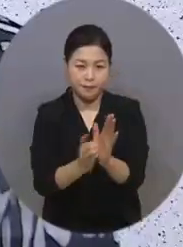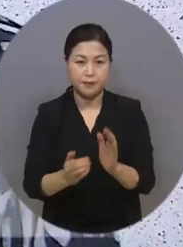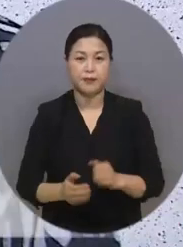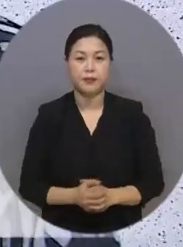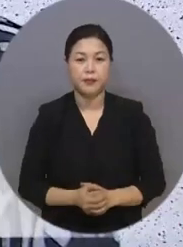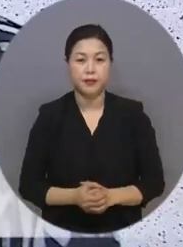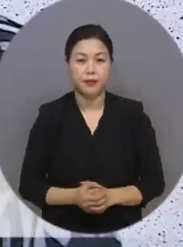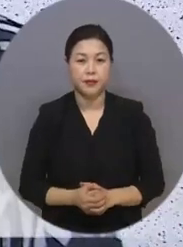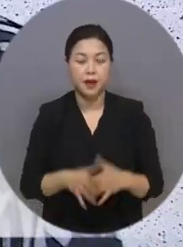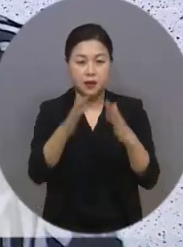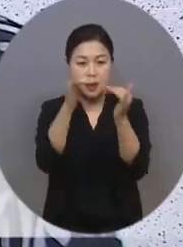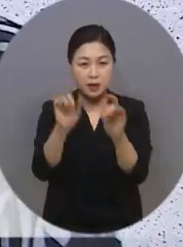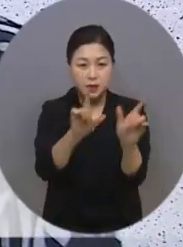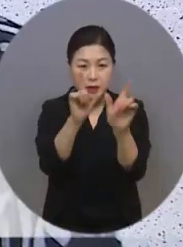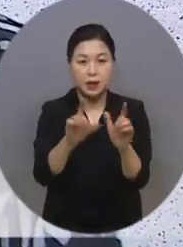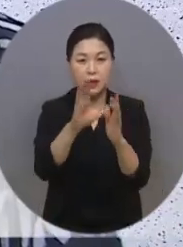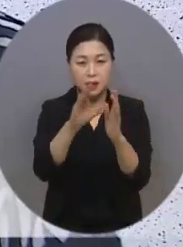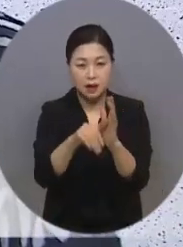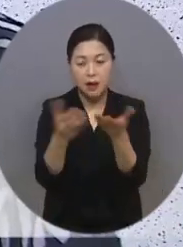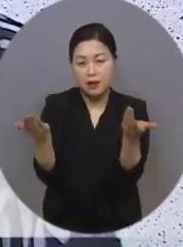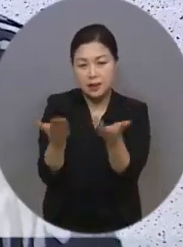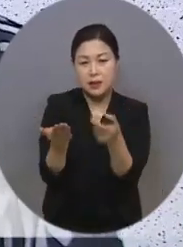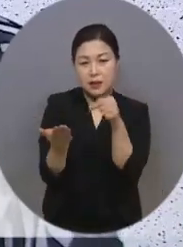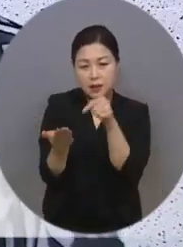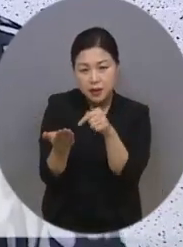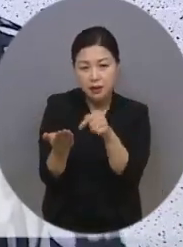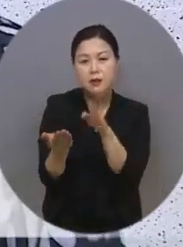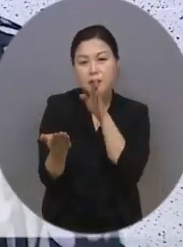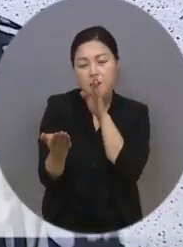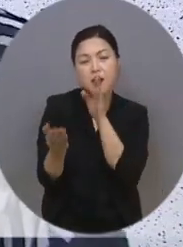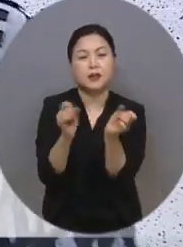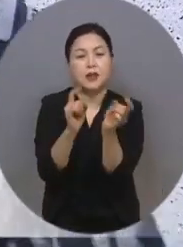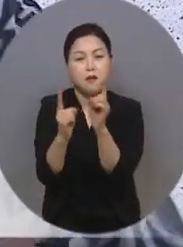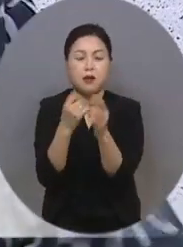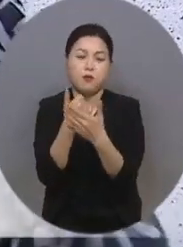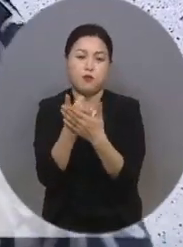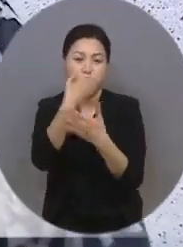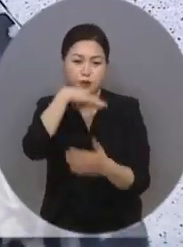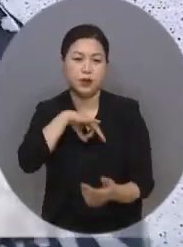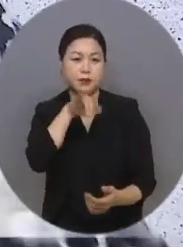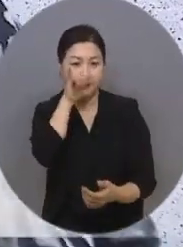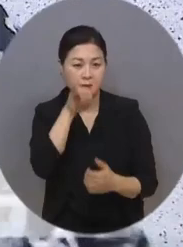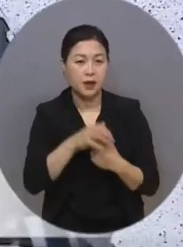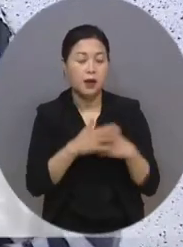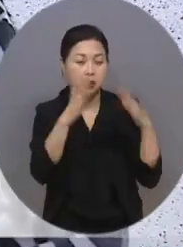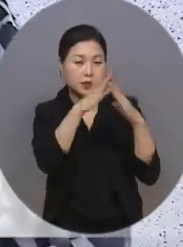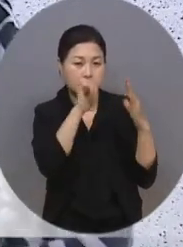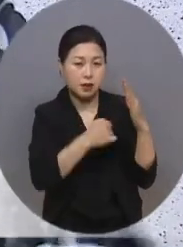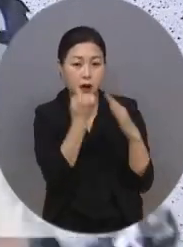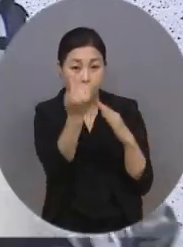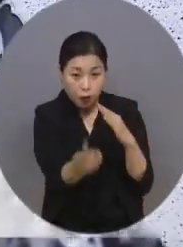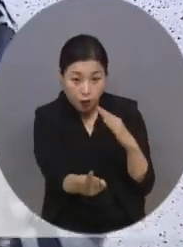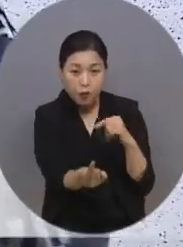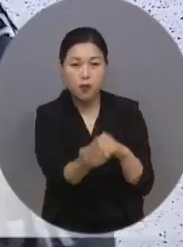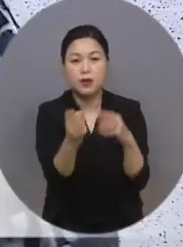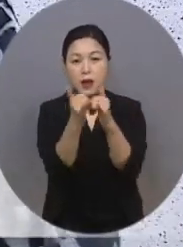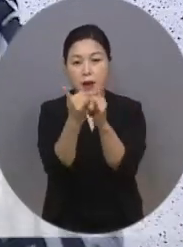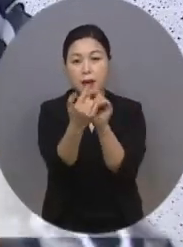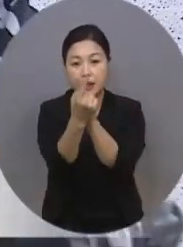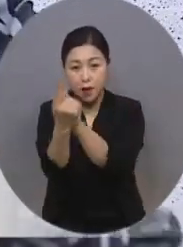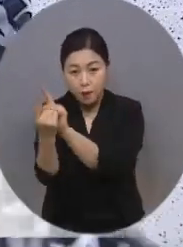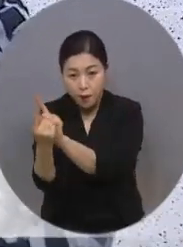사람이 살아가는 데 있어서 직업만큼 재활이 되는 것이 없거든요. 집에서 나오고 사람을